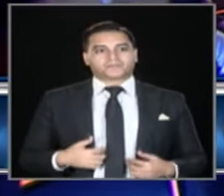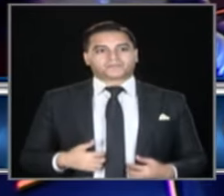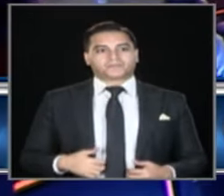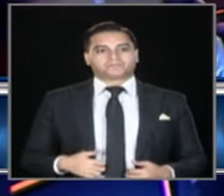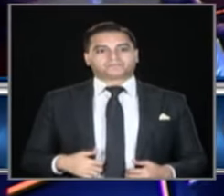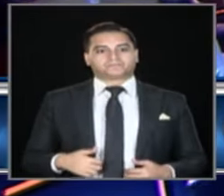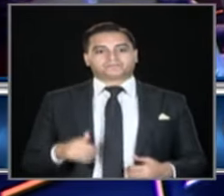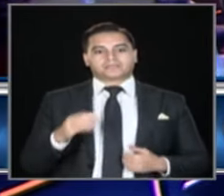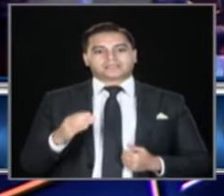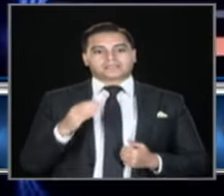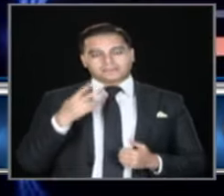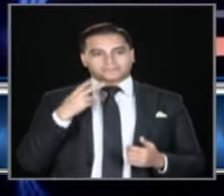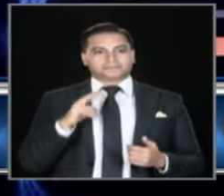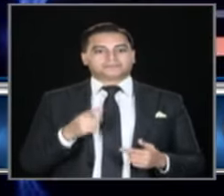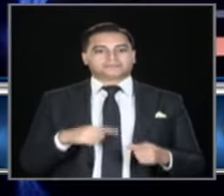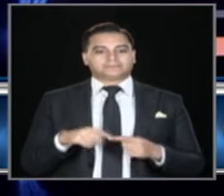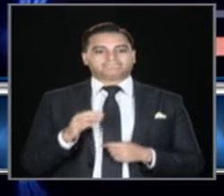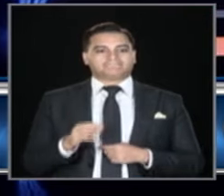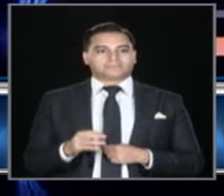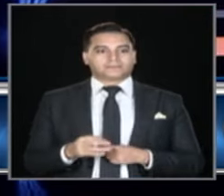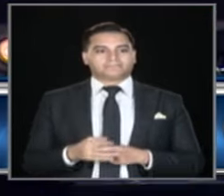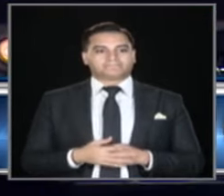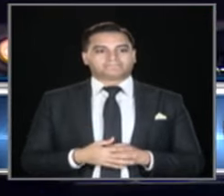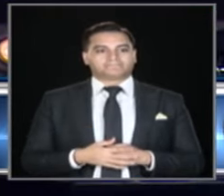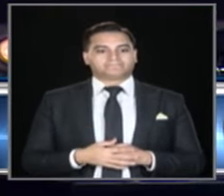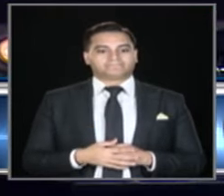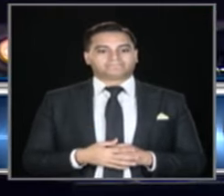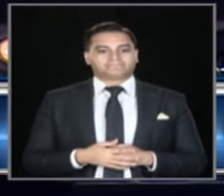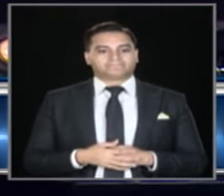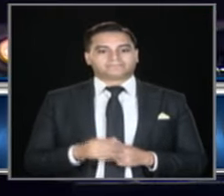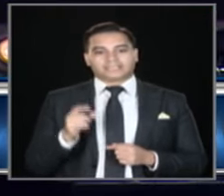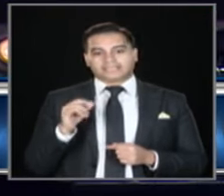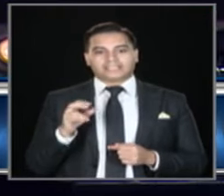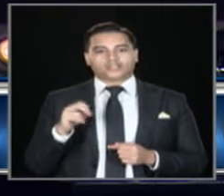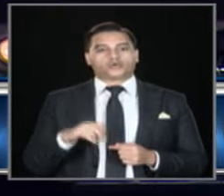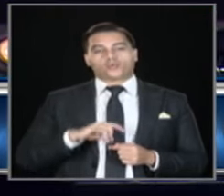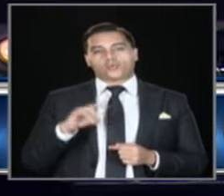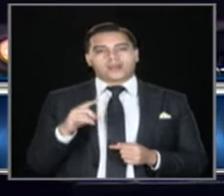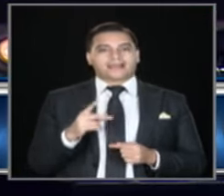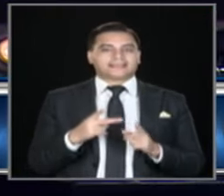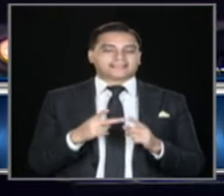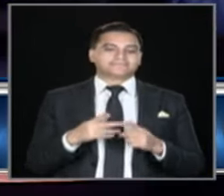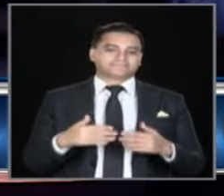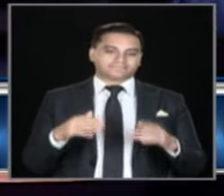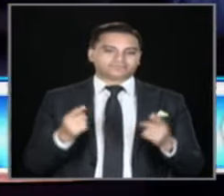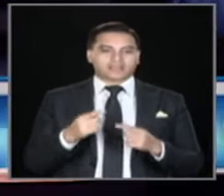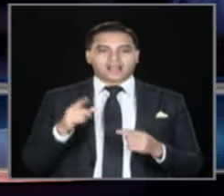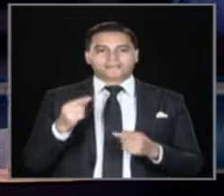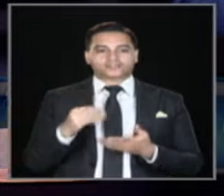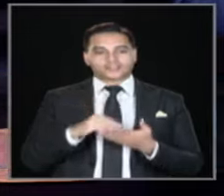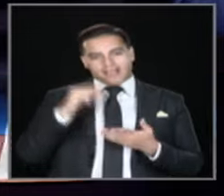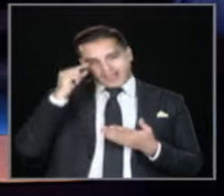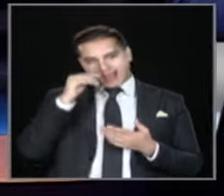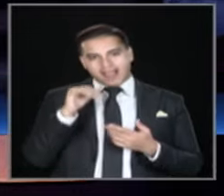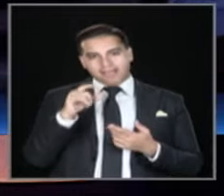اللي عنده الاجابه بالضبط نيكولا الاني 15 نقطه لايمن بحر الحمد